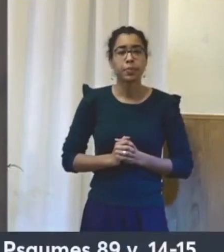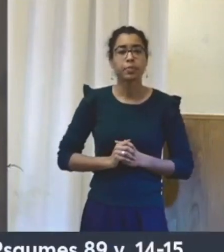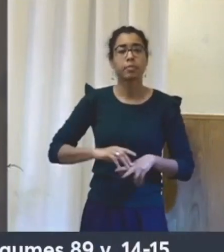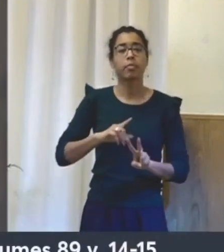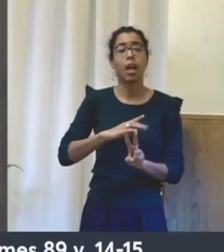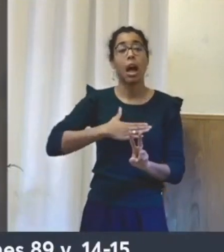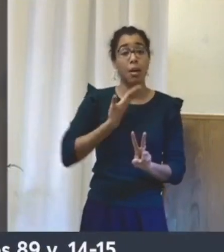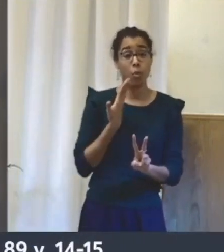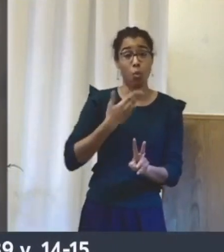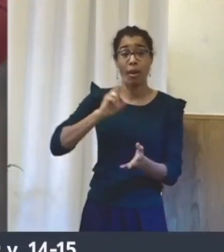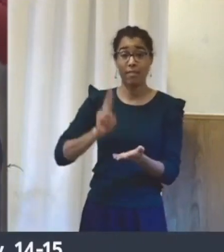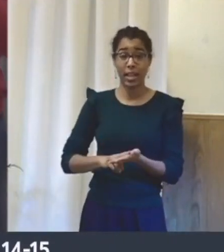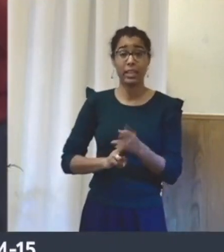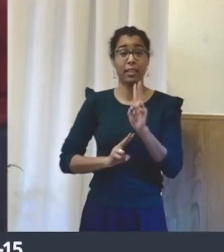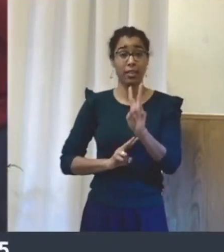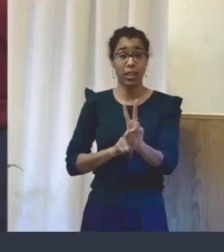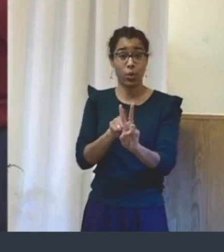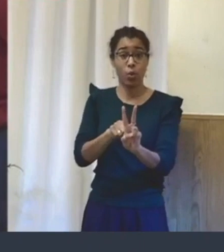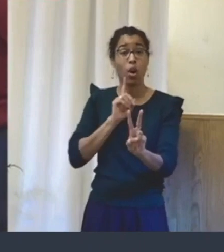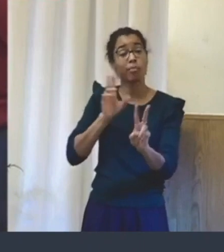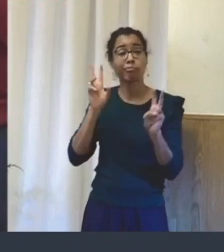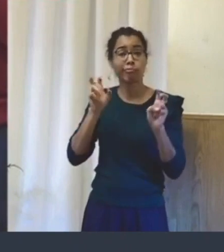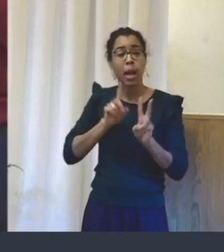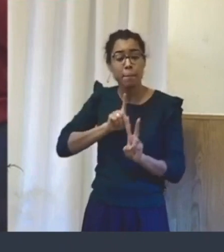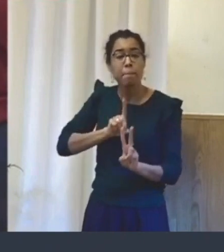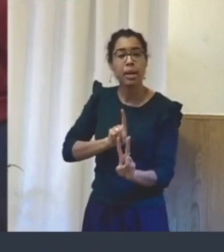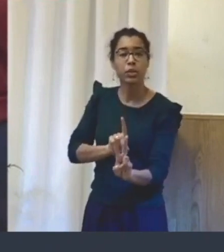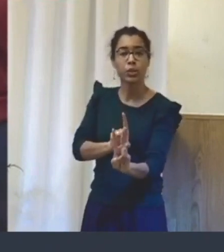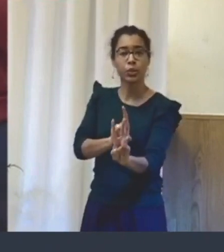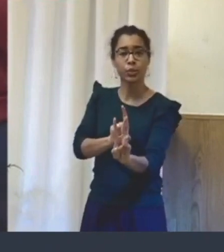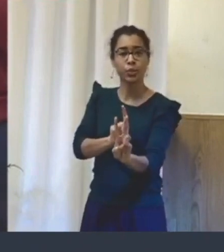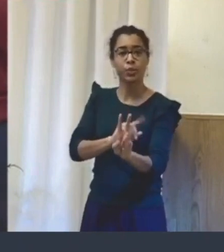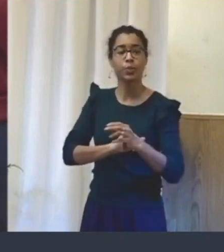L'amour et la vérité marchent devant toi.